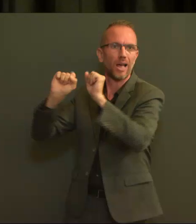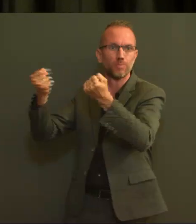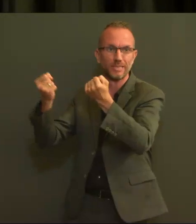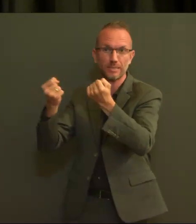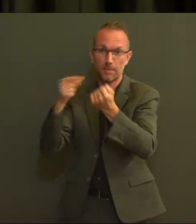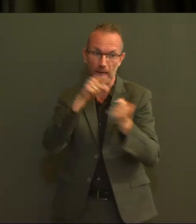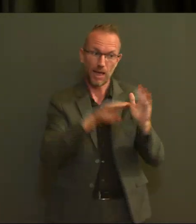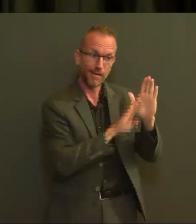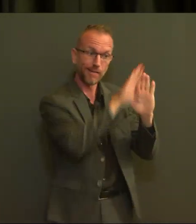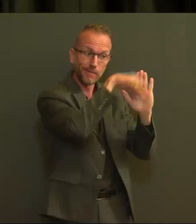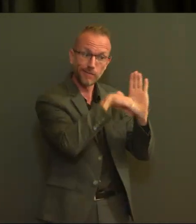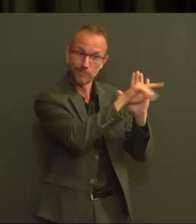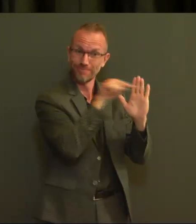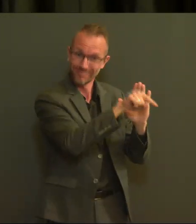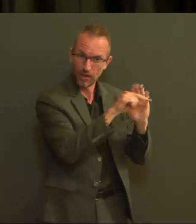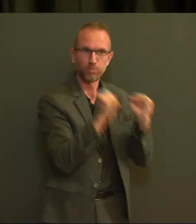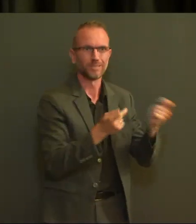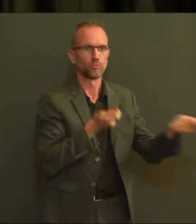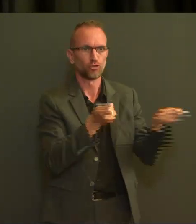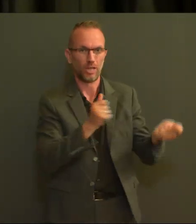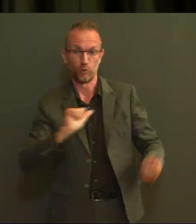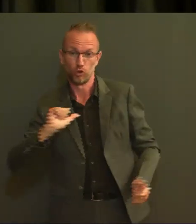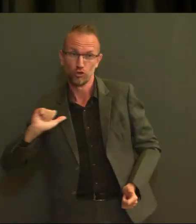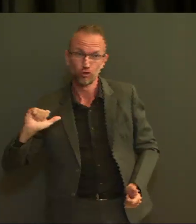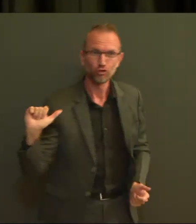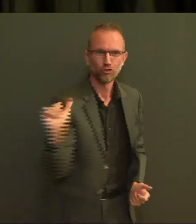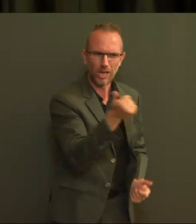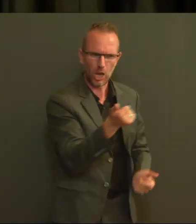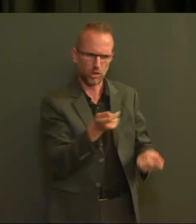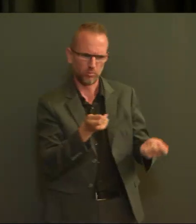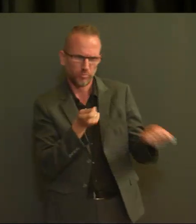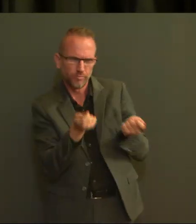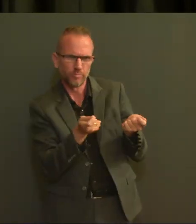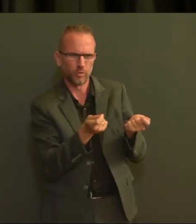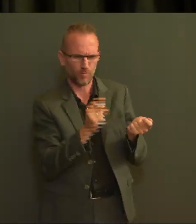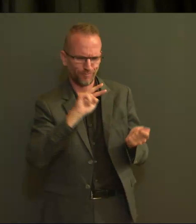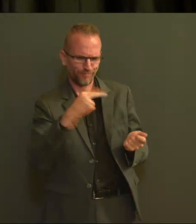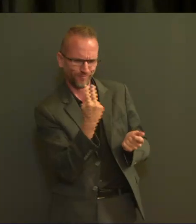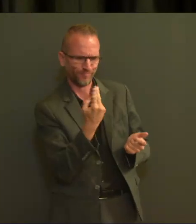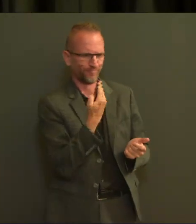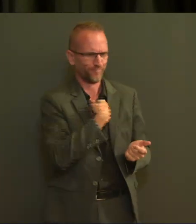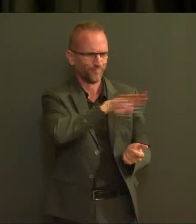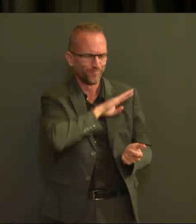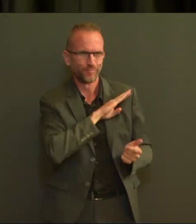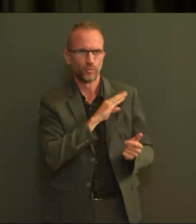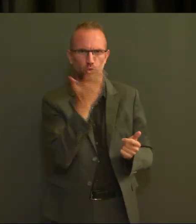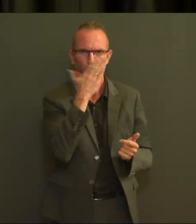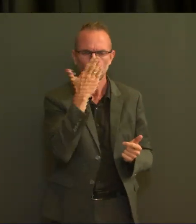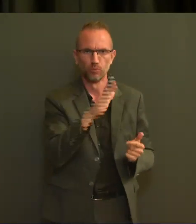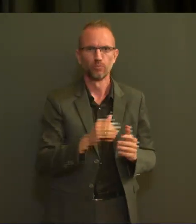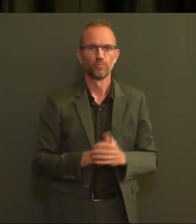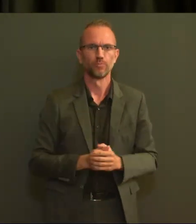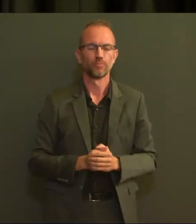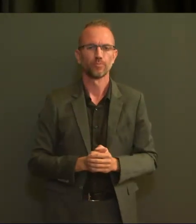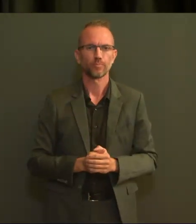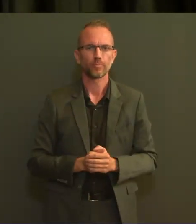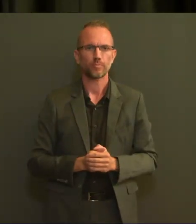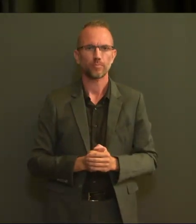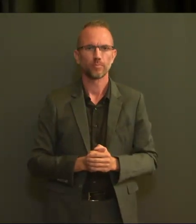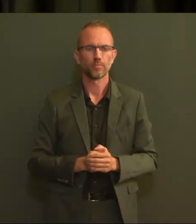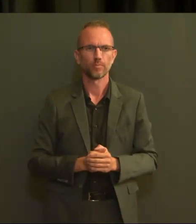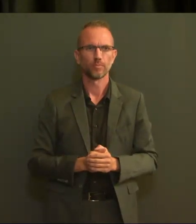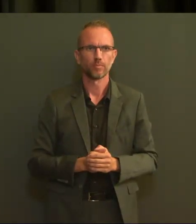pouvons éviter une envolée de cette vague. Nous sommes acteurs de notre santé et aussi de celle des autres. Ce ne sont pas seulement les